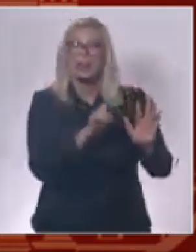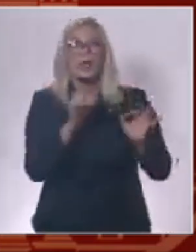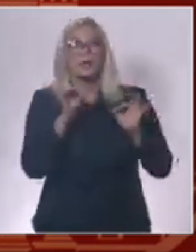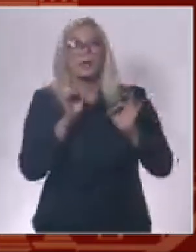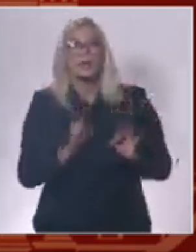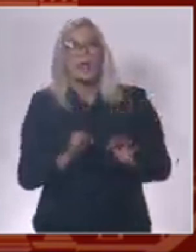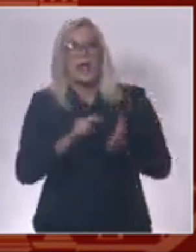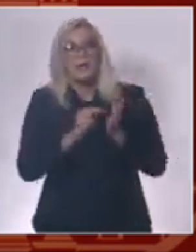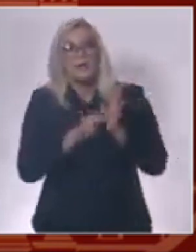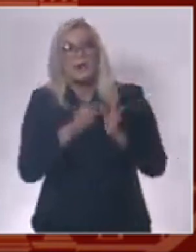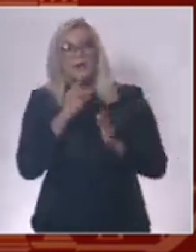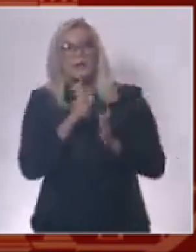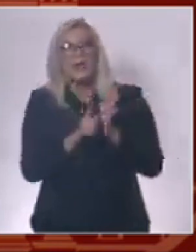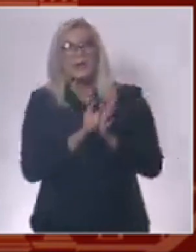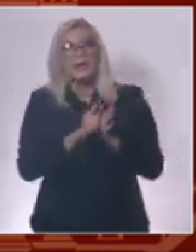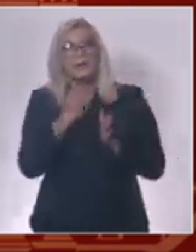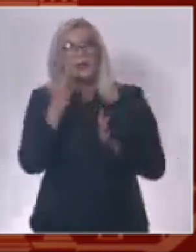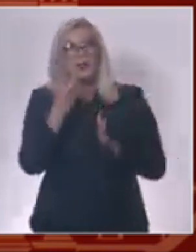реформската агенда за периода